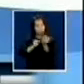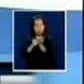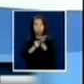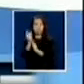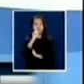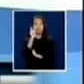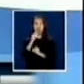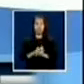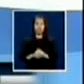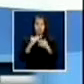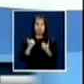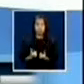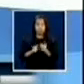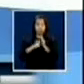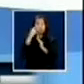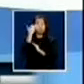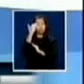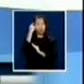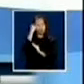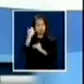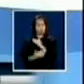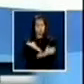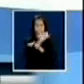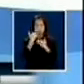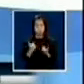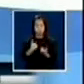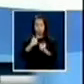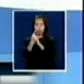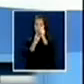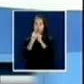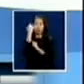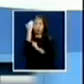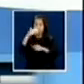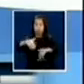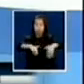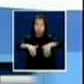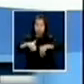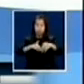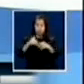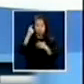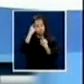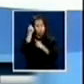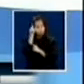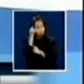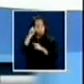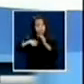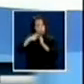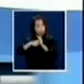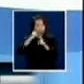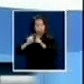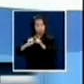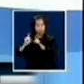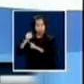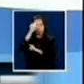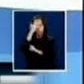วงต้นนั้นผมอยากจะขอใช้โอกาสนี้พูดคุยกับพี่น้องประชาชนเพื่อทำความเข้าใจลำดับเหตุการณ์ต่างๆที่เกิดขึ้นเ